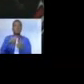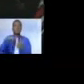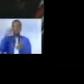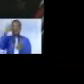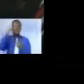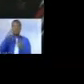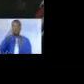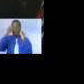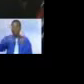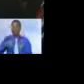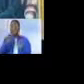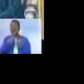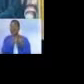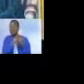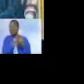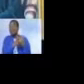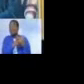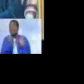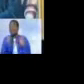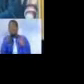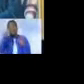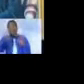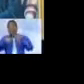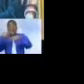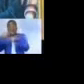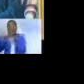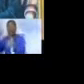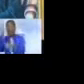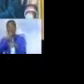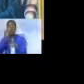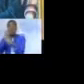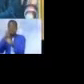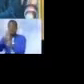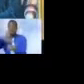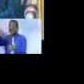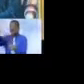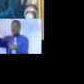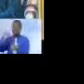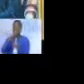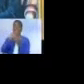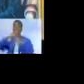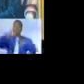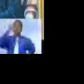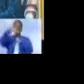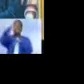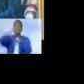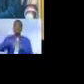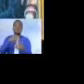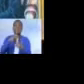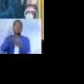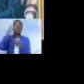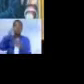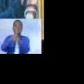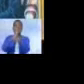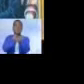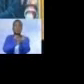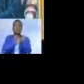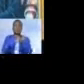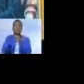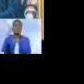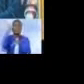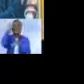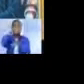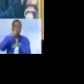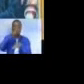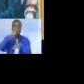africains peuvent être des leviers importants, même très importants, sur le financement du développement en Afrique. Ils